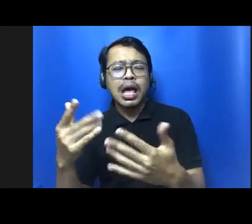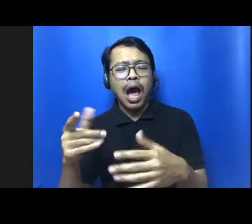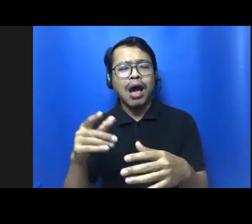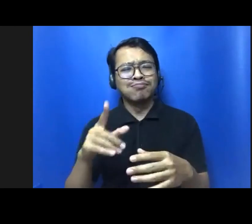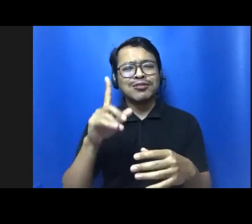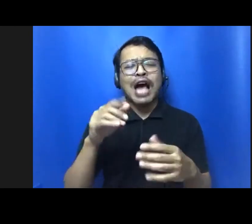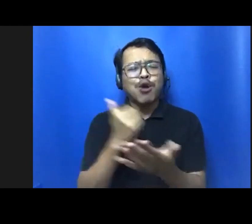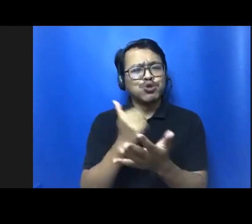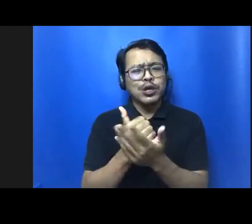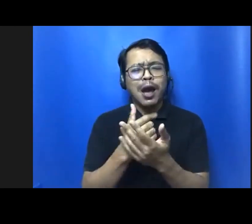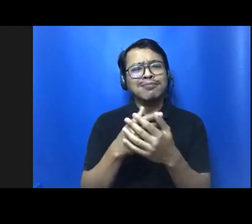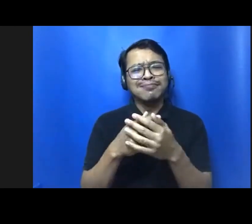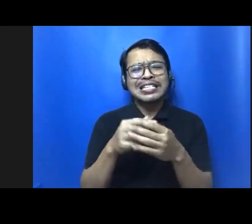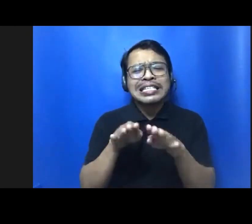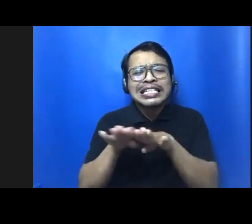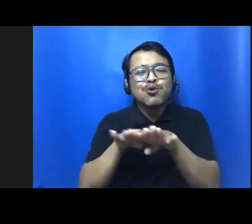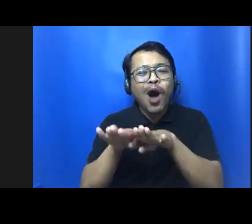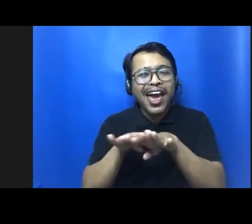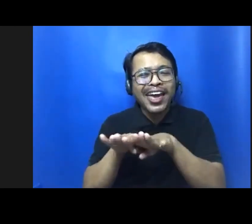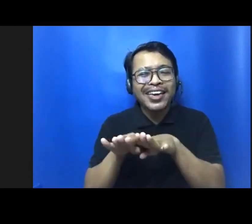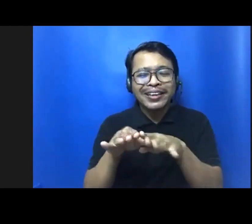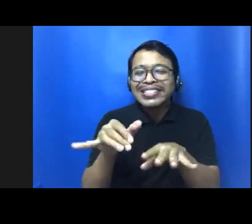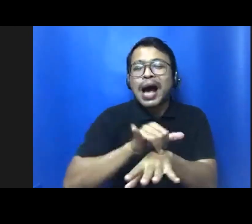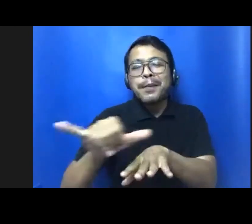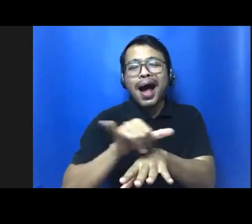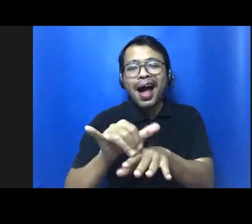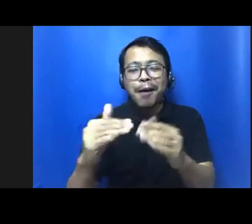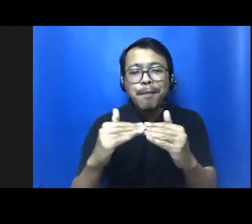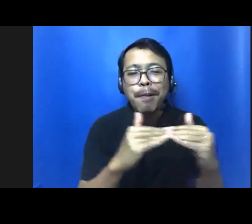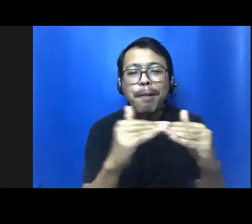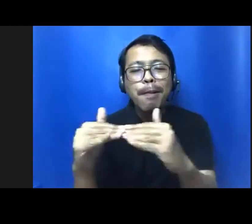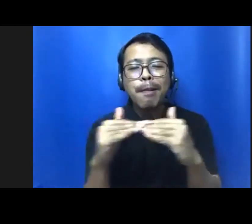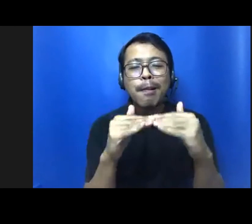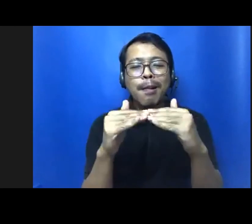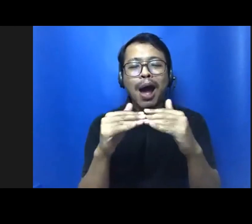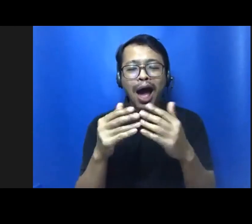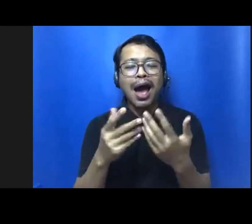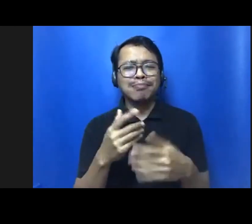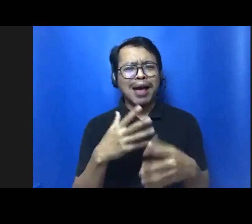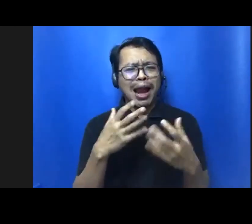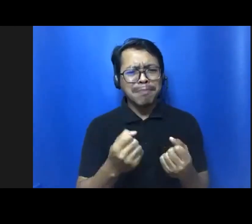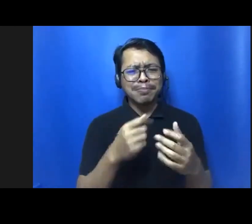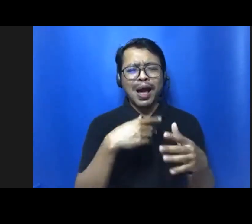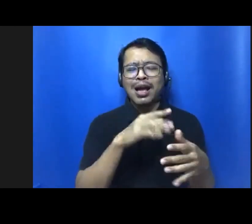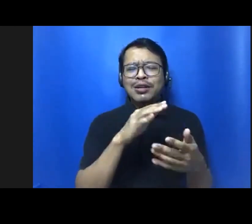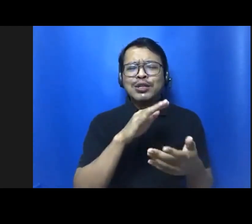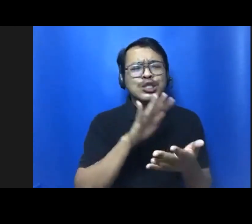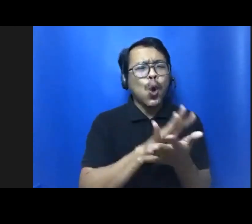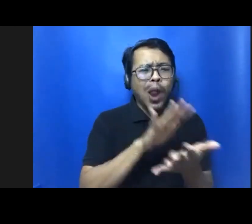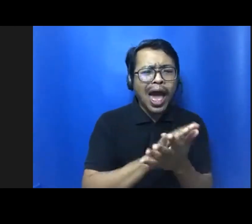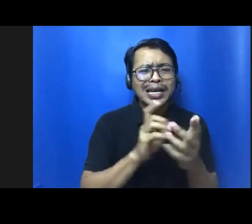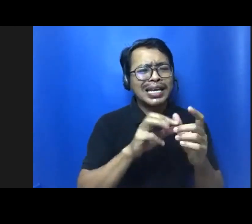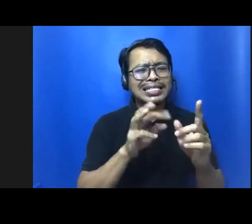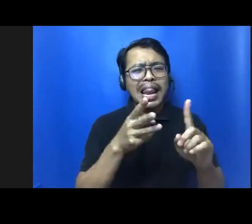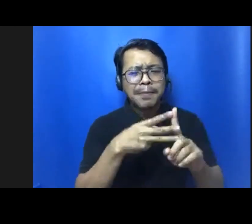ini harus sinkron apa yang kita latihkan, dan ini semua dilakukan di SLB yang bagus sekali